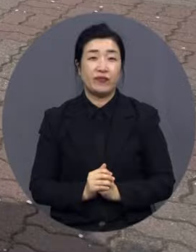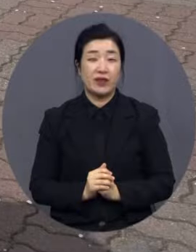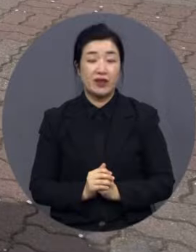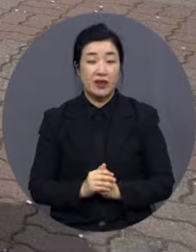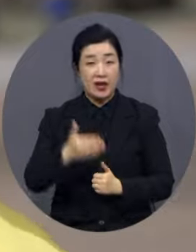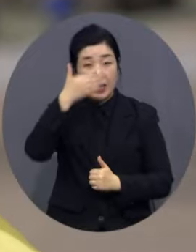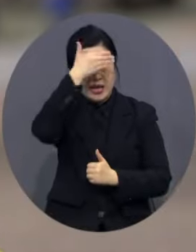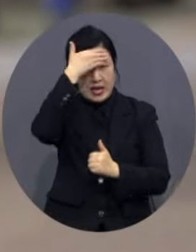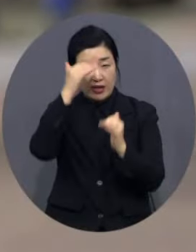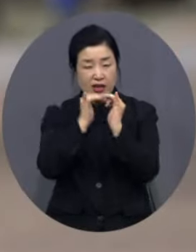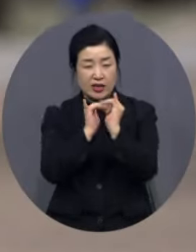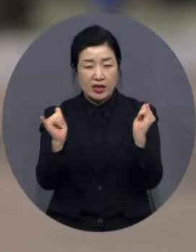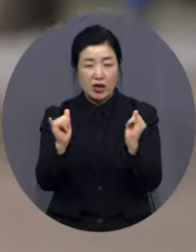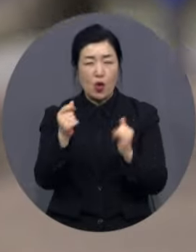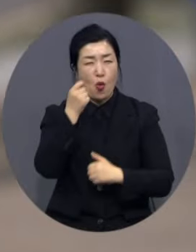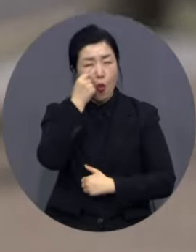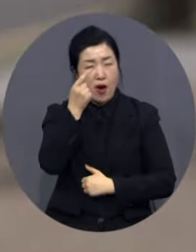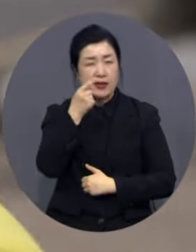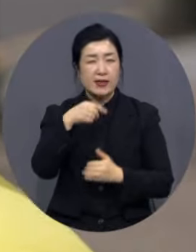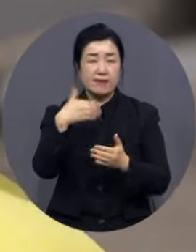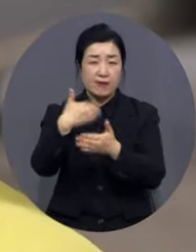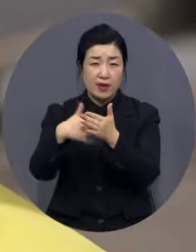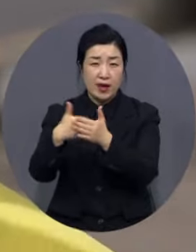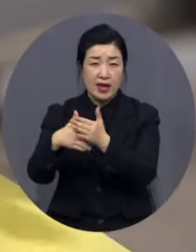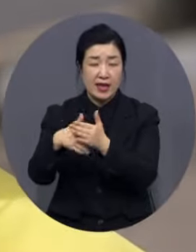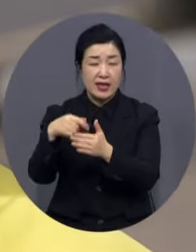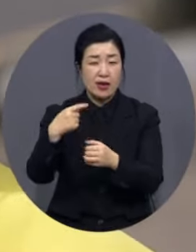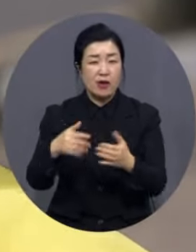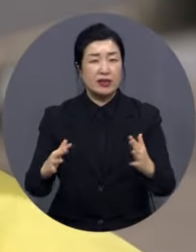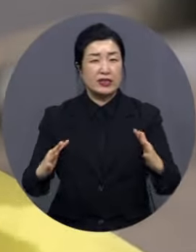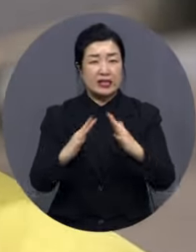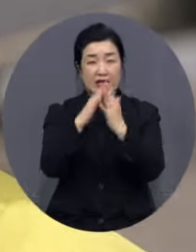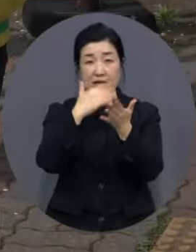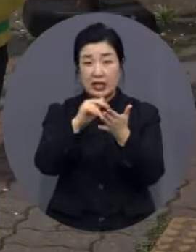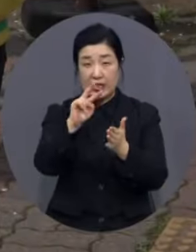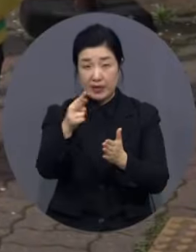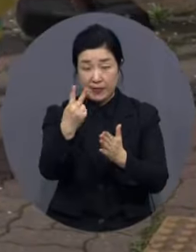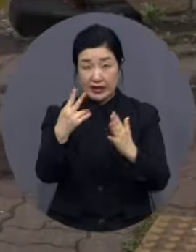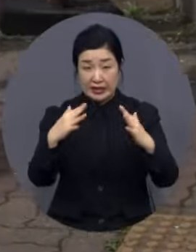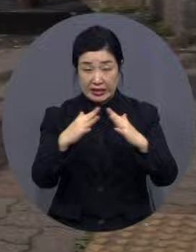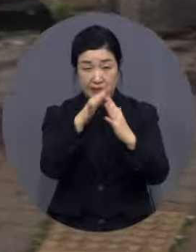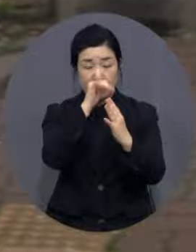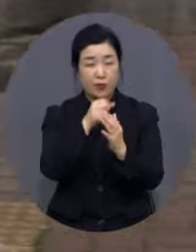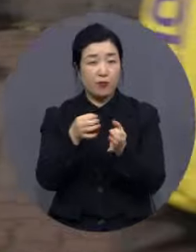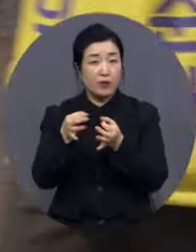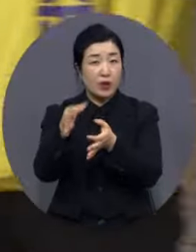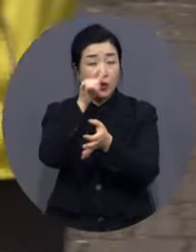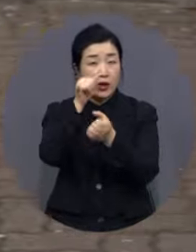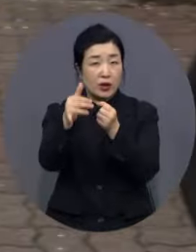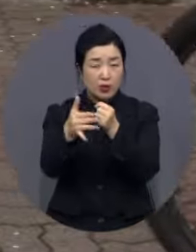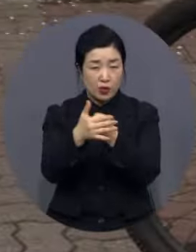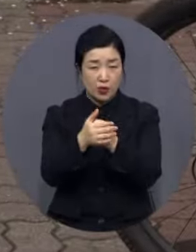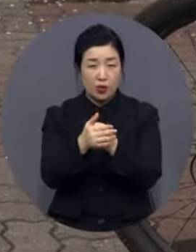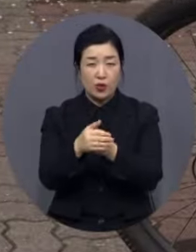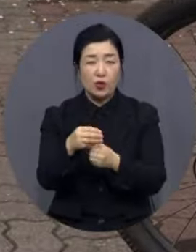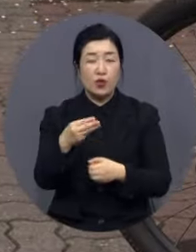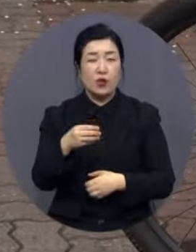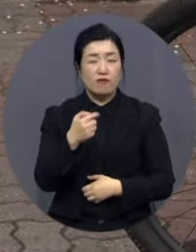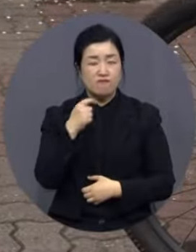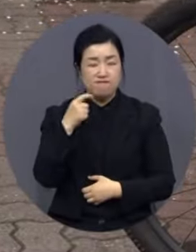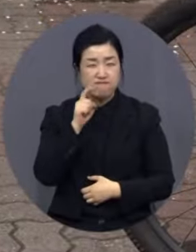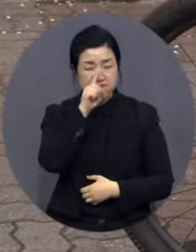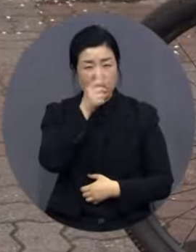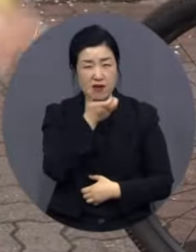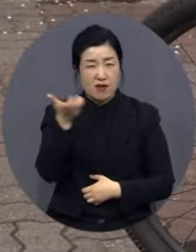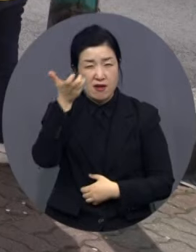을 위한 월세 만원의 청년임대주택 매년 200호 제공과 환경오염을 막는 탄소 부과를 비롯한